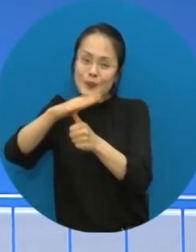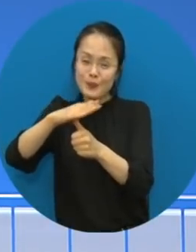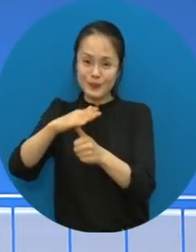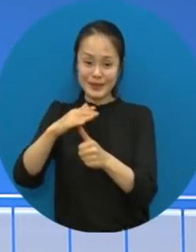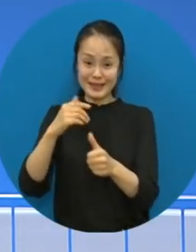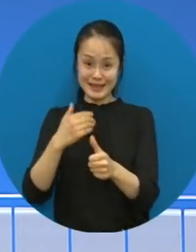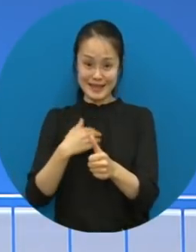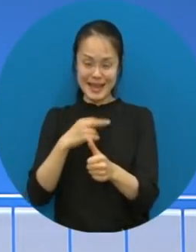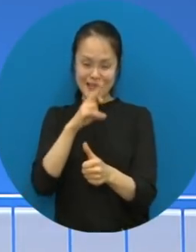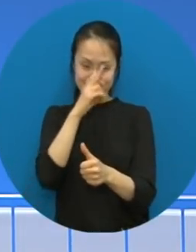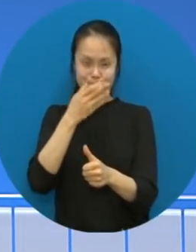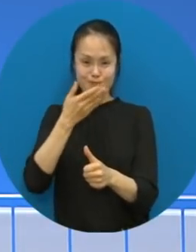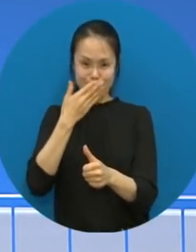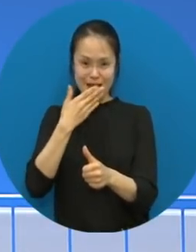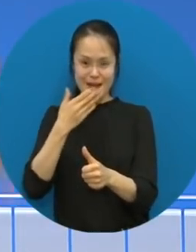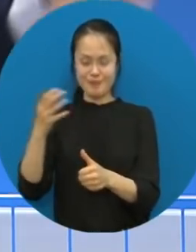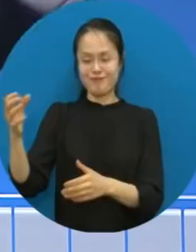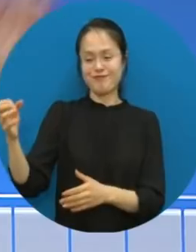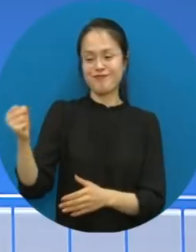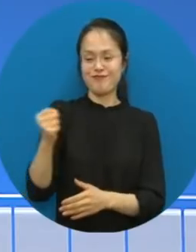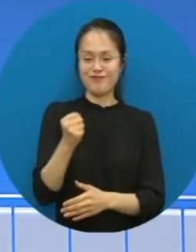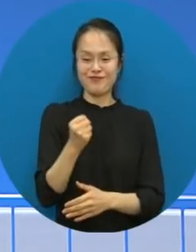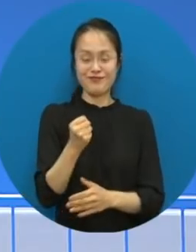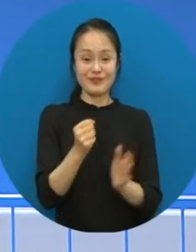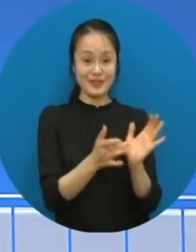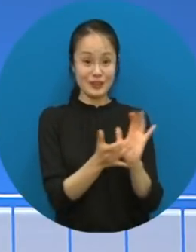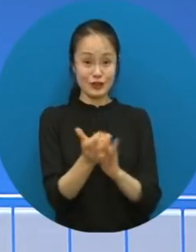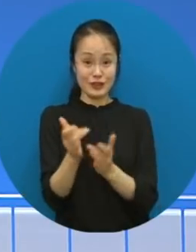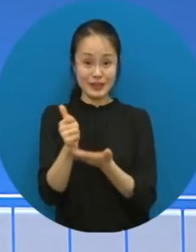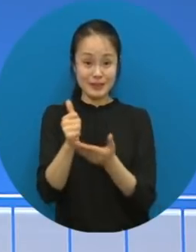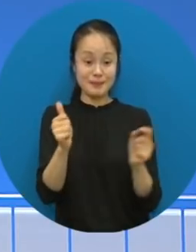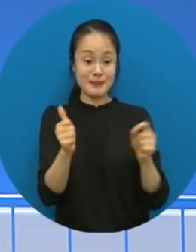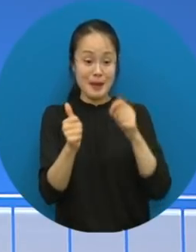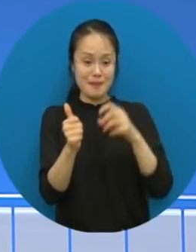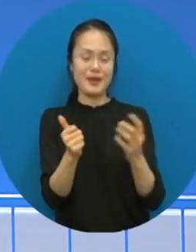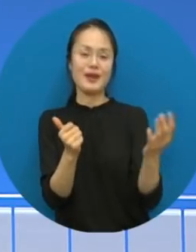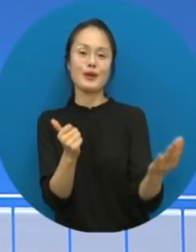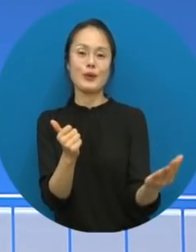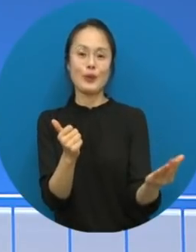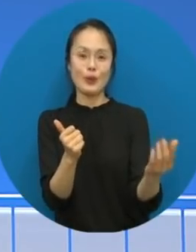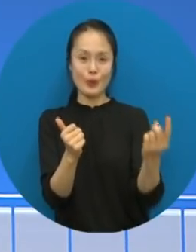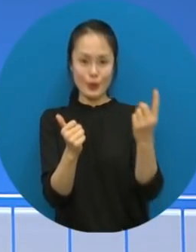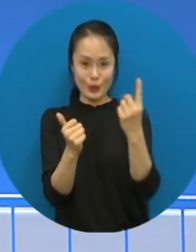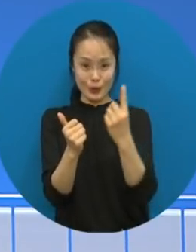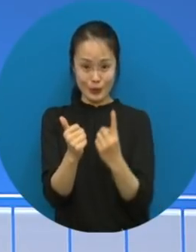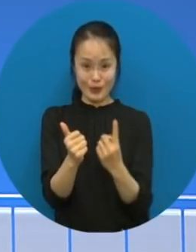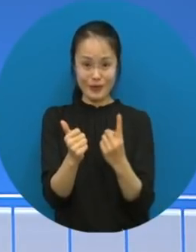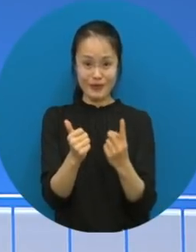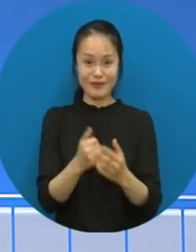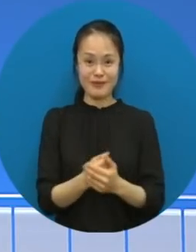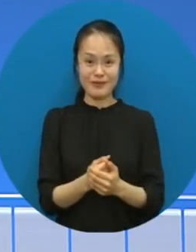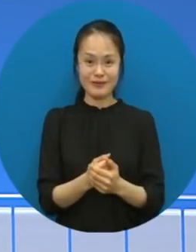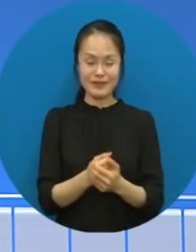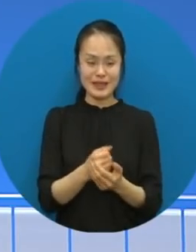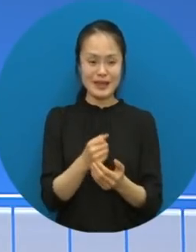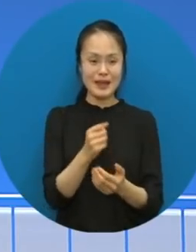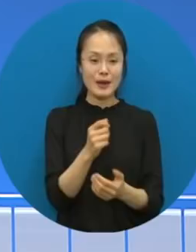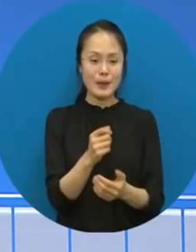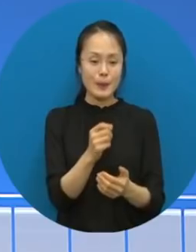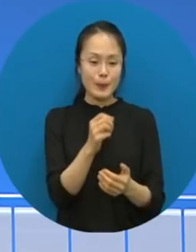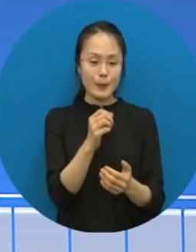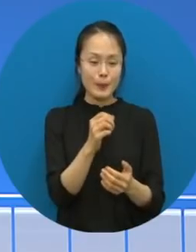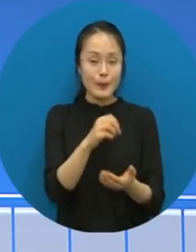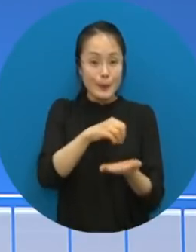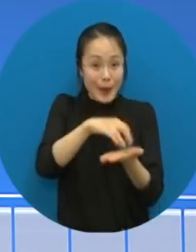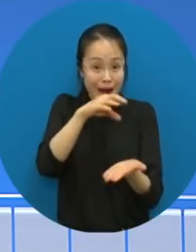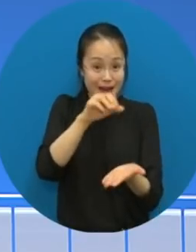갖고 나오죠. 오병이어라고 그래서 뭐 빵이 굉장히 큰 건 아니었습니다. 작은 보리떡 다섯 개와